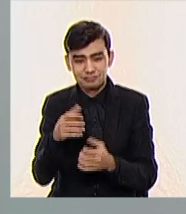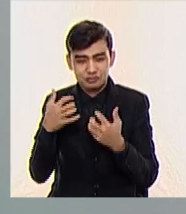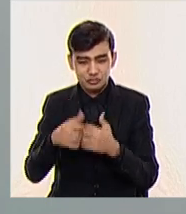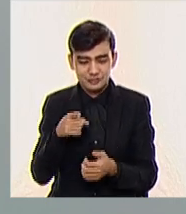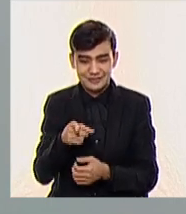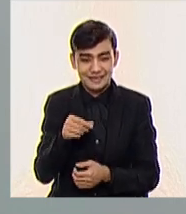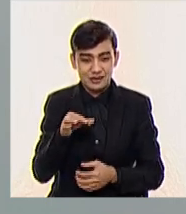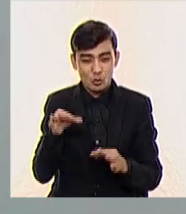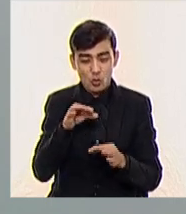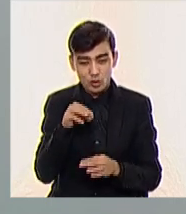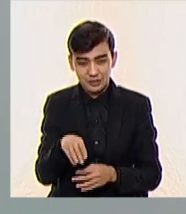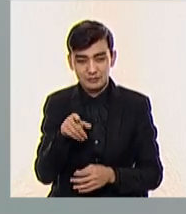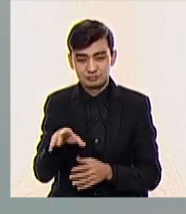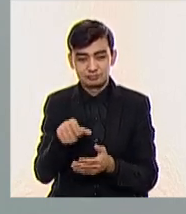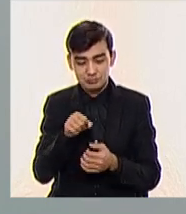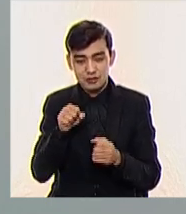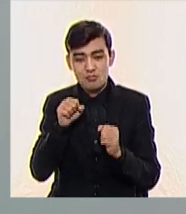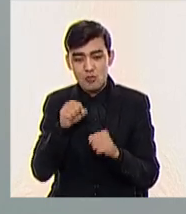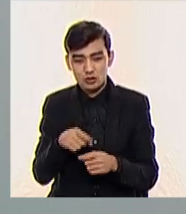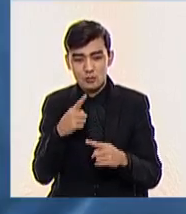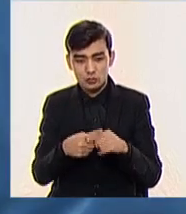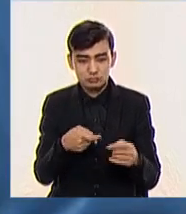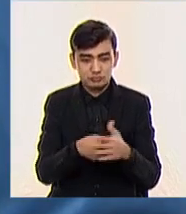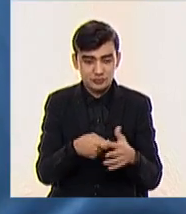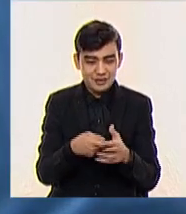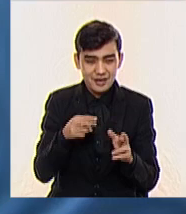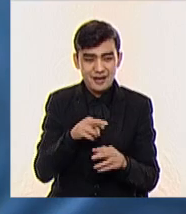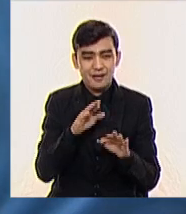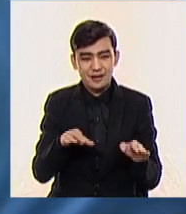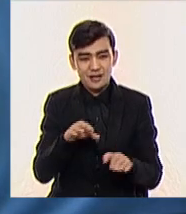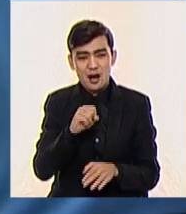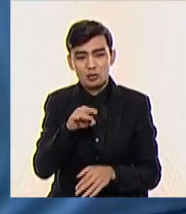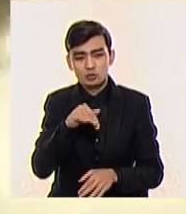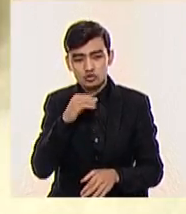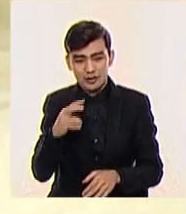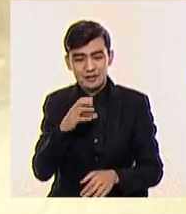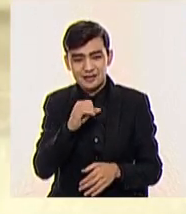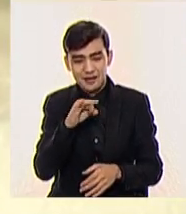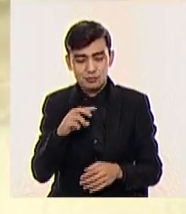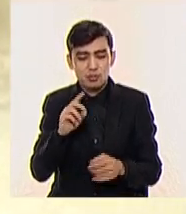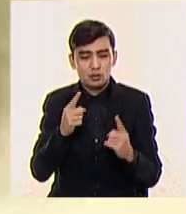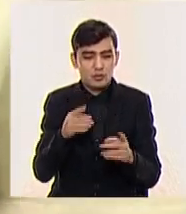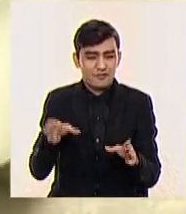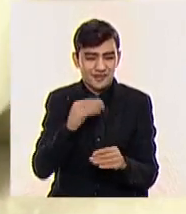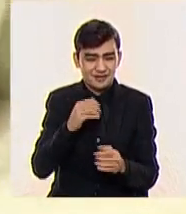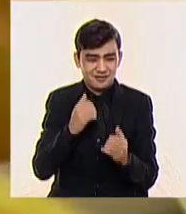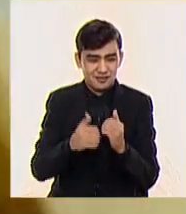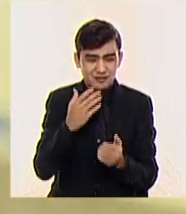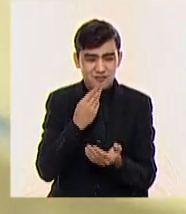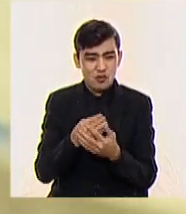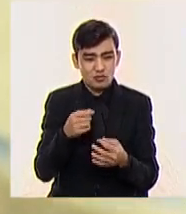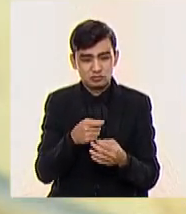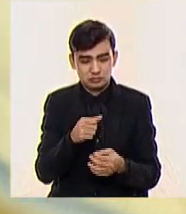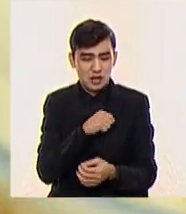могут, с этих денег могут взять на дополнительное питание. Детский омбудсмен Аружан Саин выясняет, почему каждое учреждение